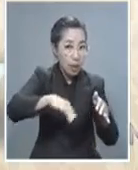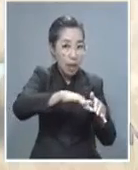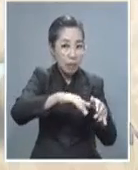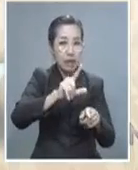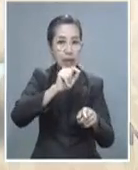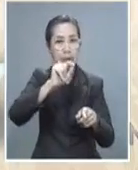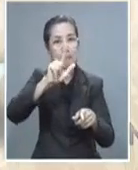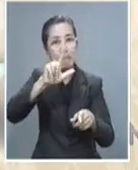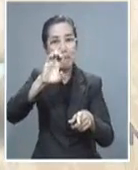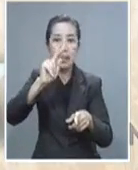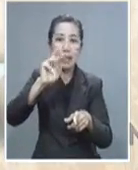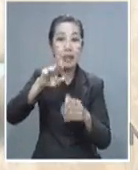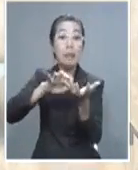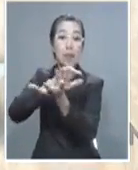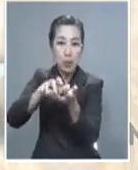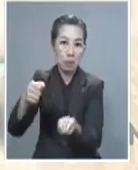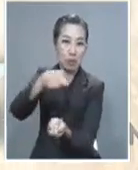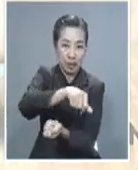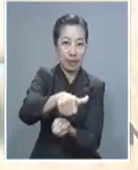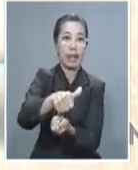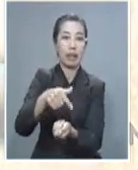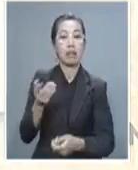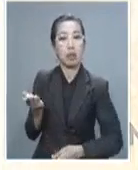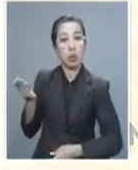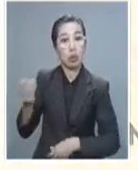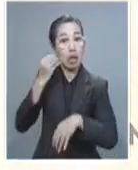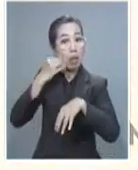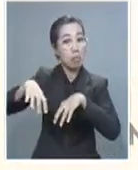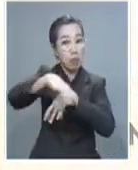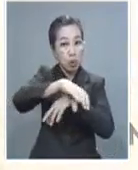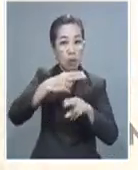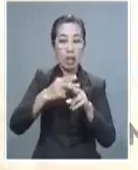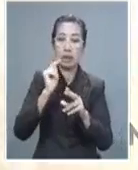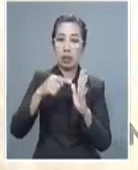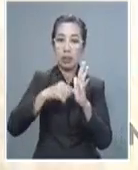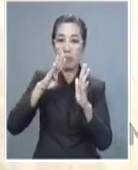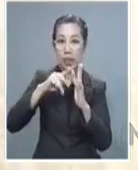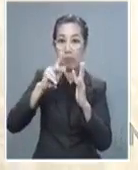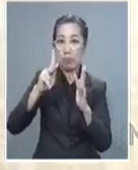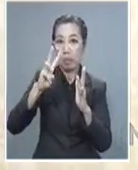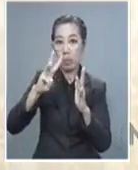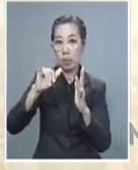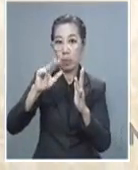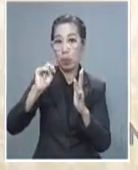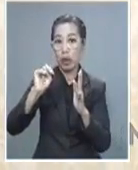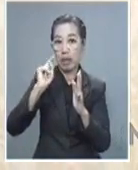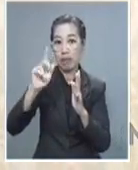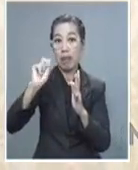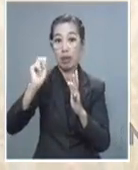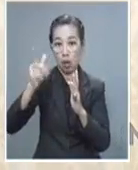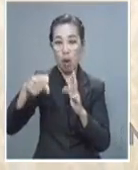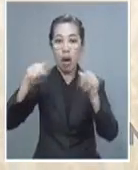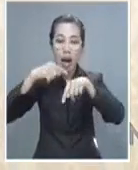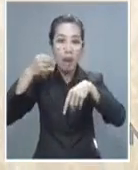ทรีย์เนี่ยนะคะ ใช่ครับ นี่แหละค่ะก็เป็นพื้นที่ของชาวบ้านทับเกวียนทองใช่ไหมคะเป็นหมู่บ้านต้นแบบนะคะซึ่งจริงๆแล้วก็มีหลายหมู่